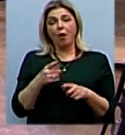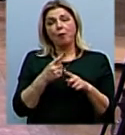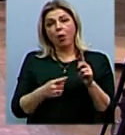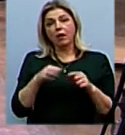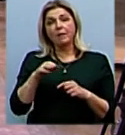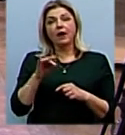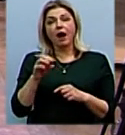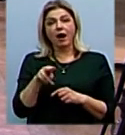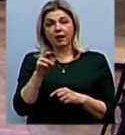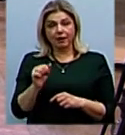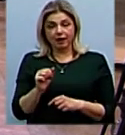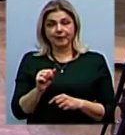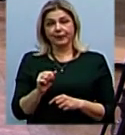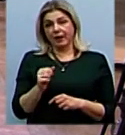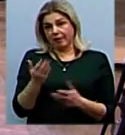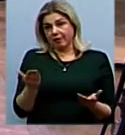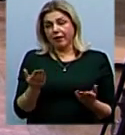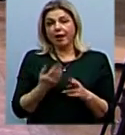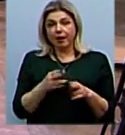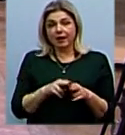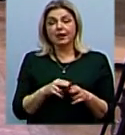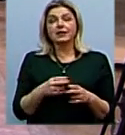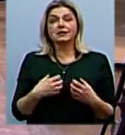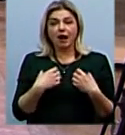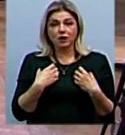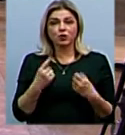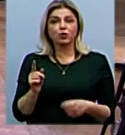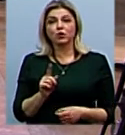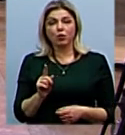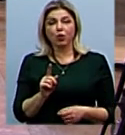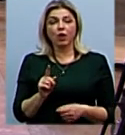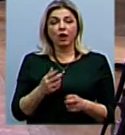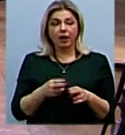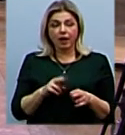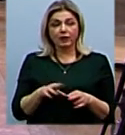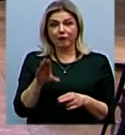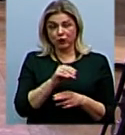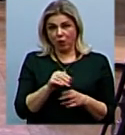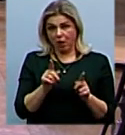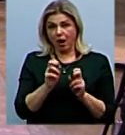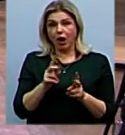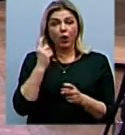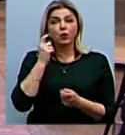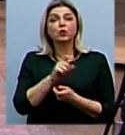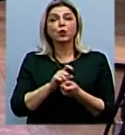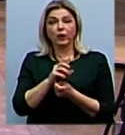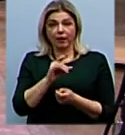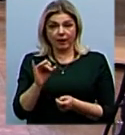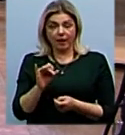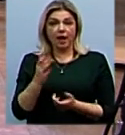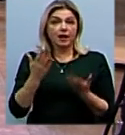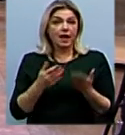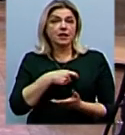500 миллиардов, ну, видите, 500 миллиардов. То есть, ну, это, ну, самое страшное, что это все мы кормимся слухами, и если депутаты сегодня за